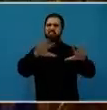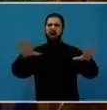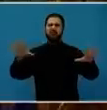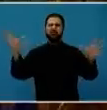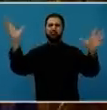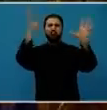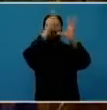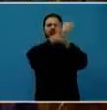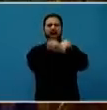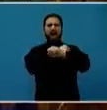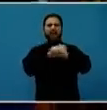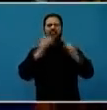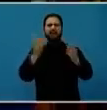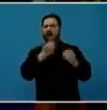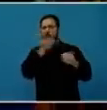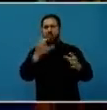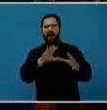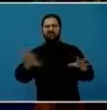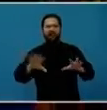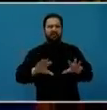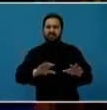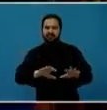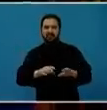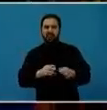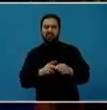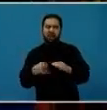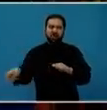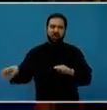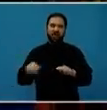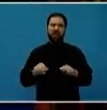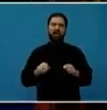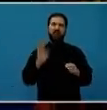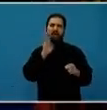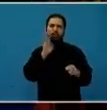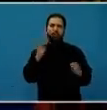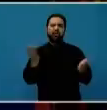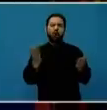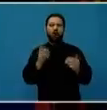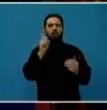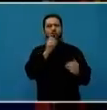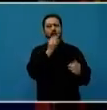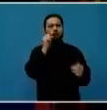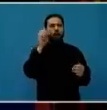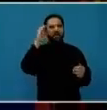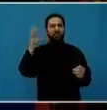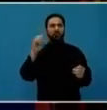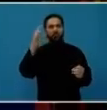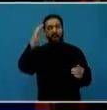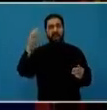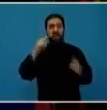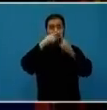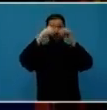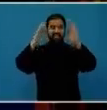care spunem că nu am mai avea scăpare. Chiar de multe ori, unii credincioși consideră biserica ca un